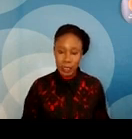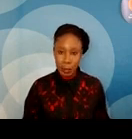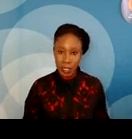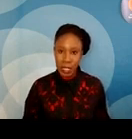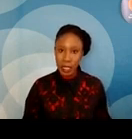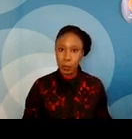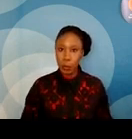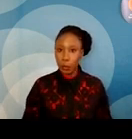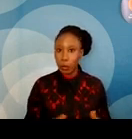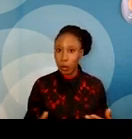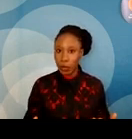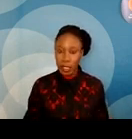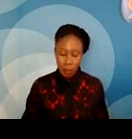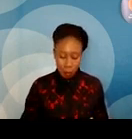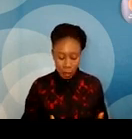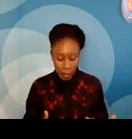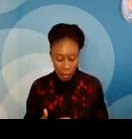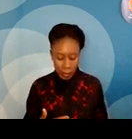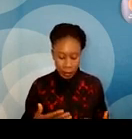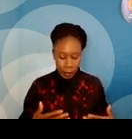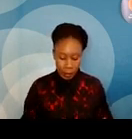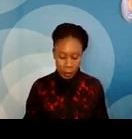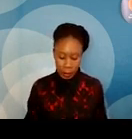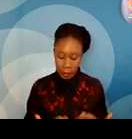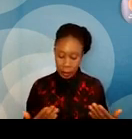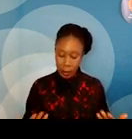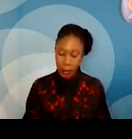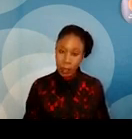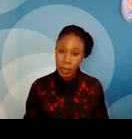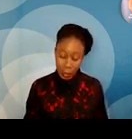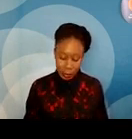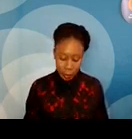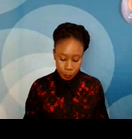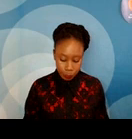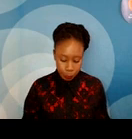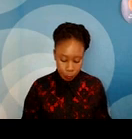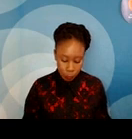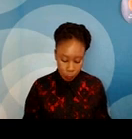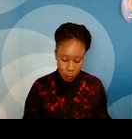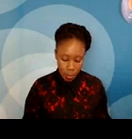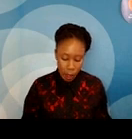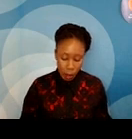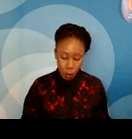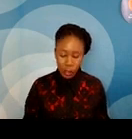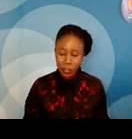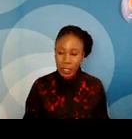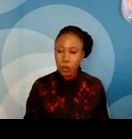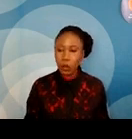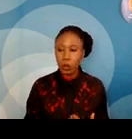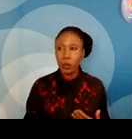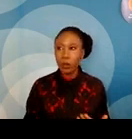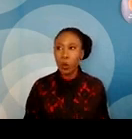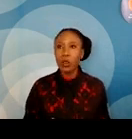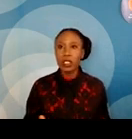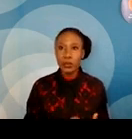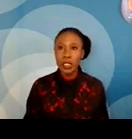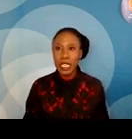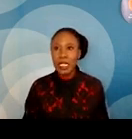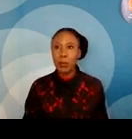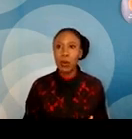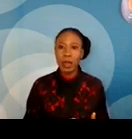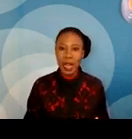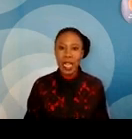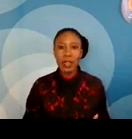blivit diskriminerad på grund av att man är lite äldre. Och det finns ju något